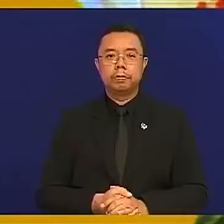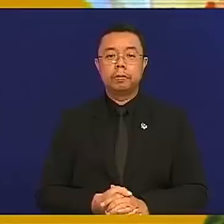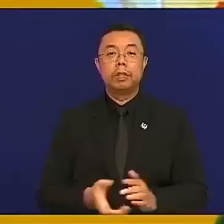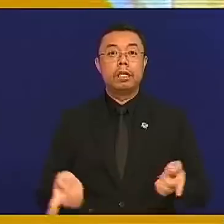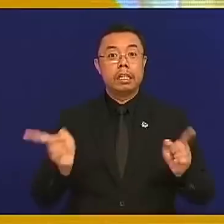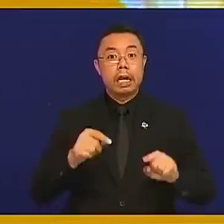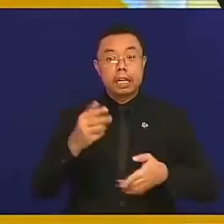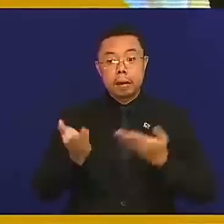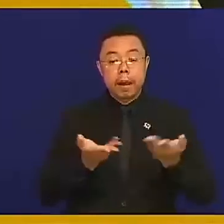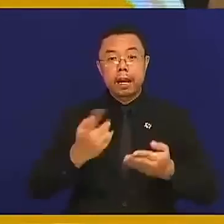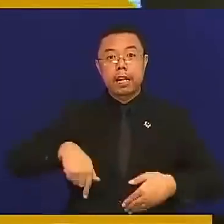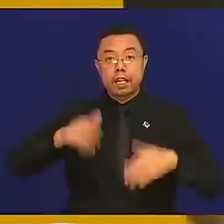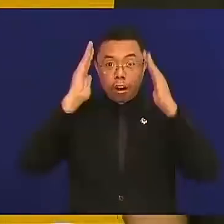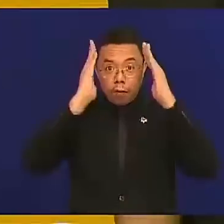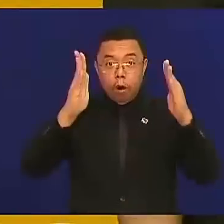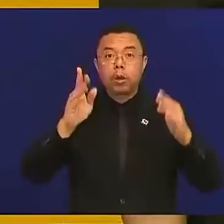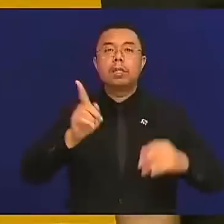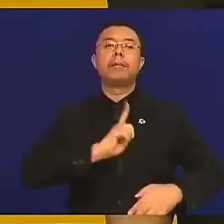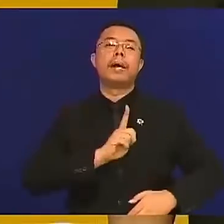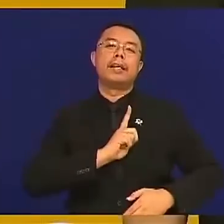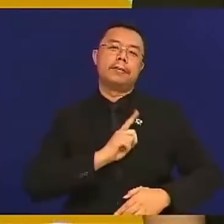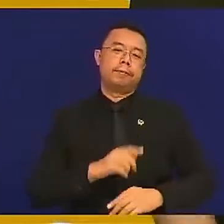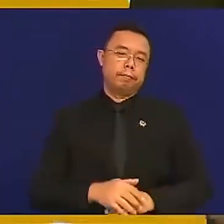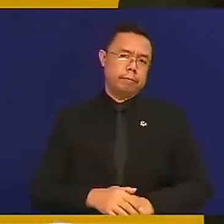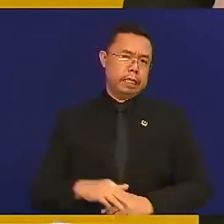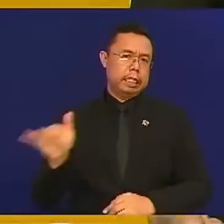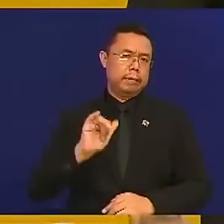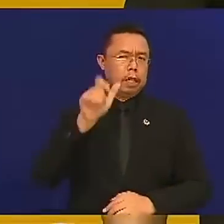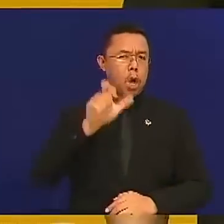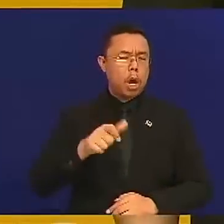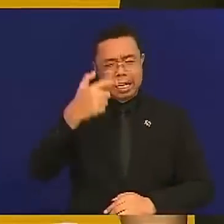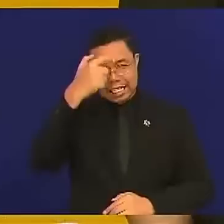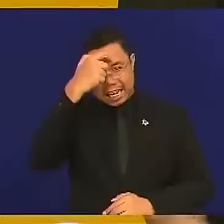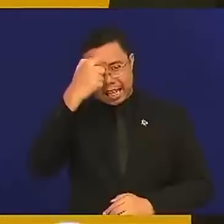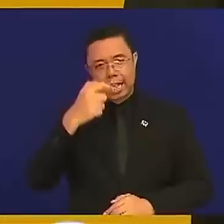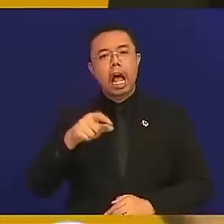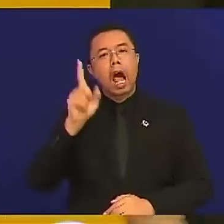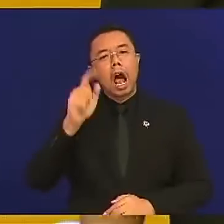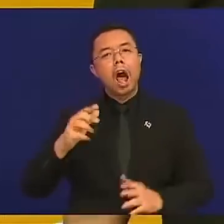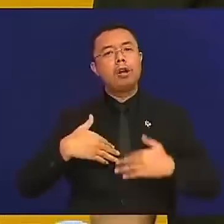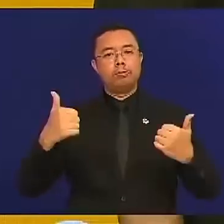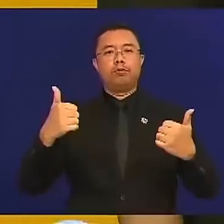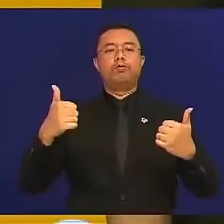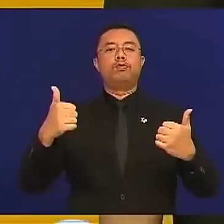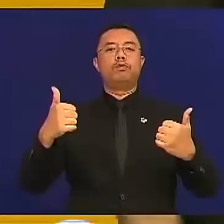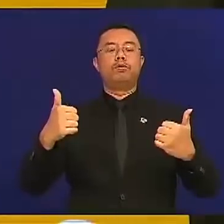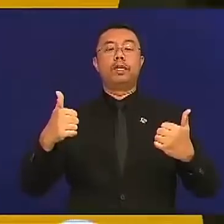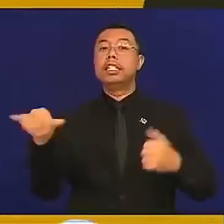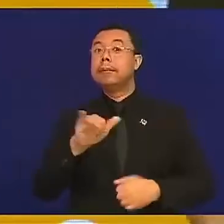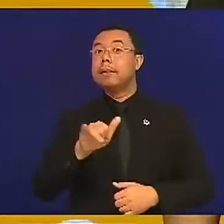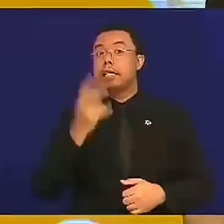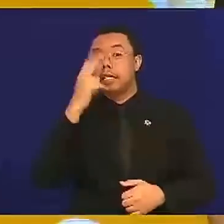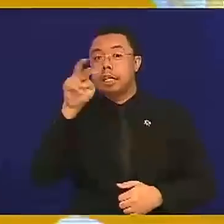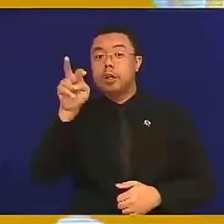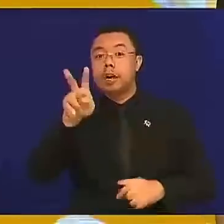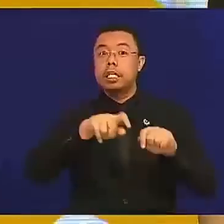Jadi pelayanan kita tuh fokusnya individu. Seperti orang sakit harus disembuhkan. Seperti